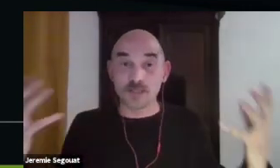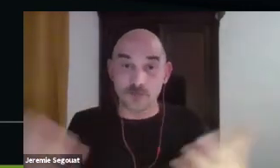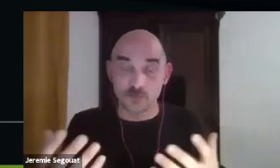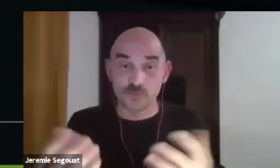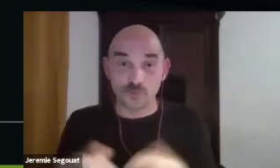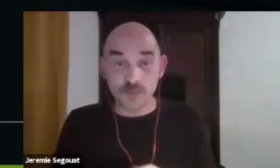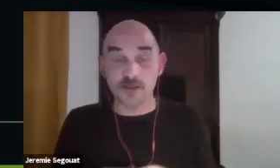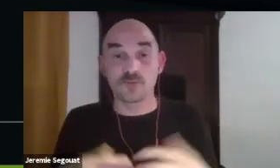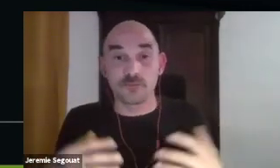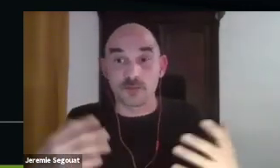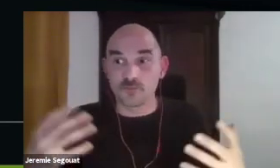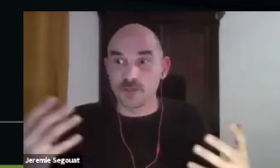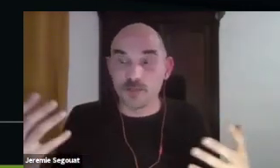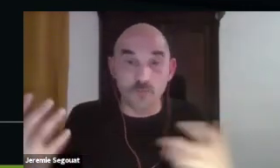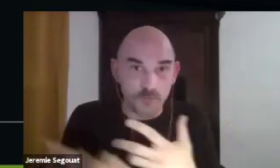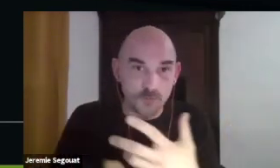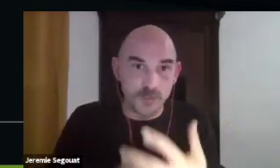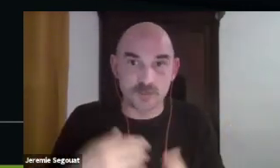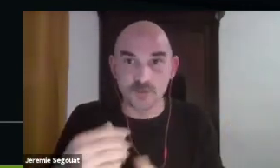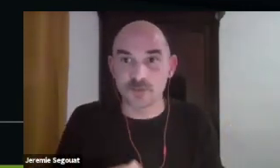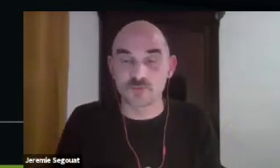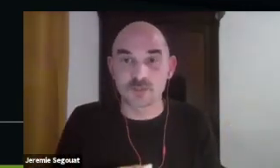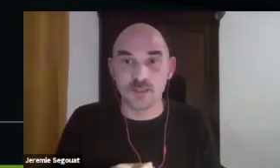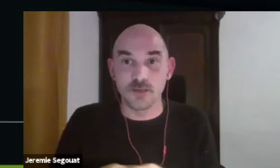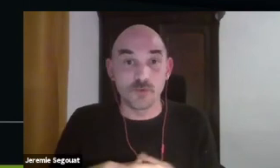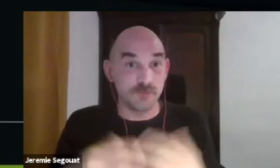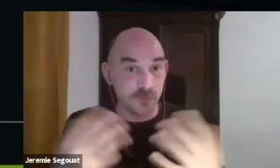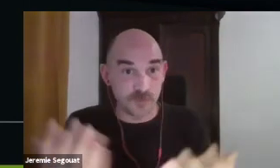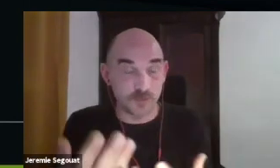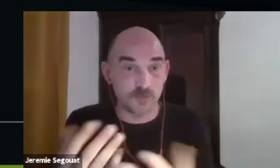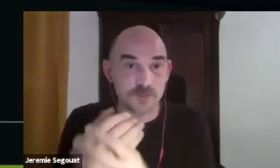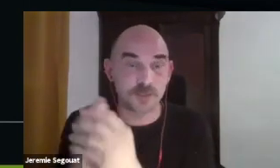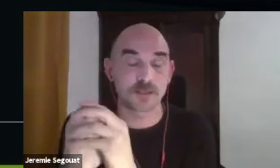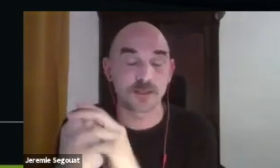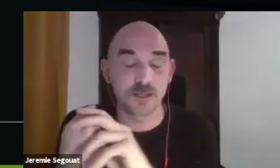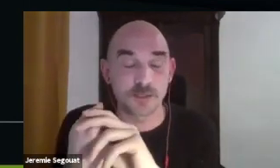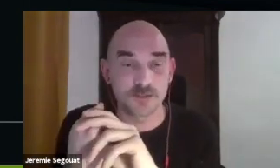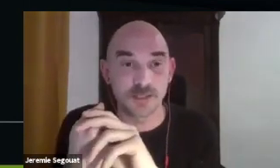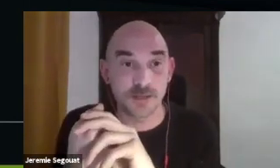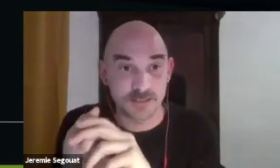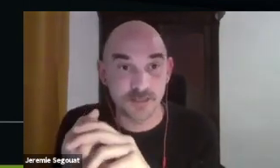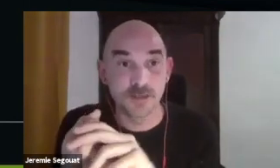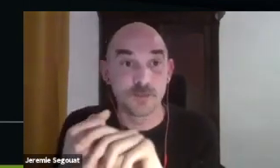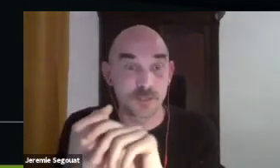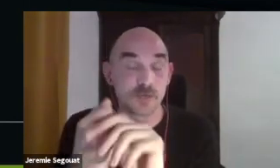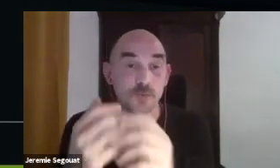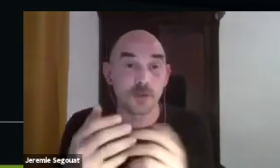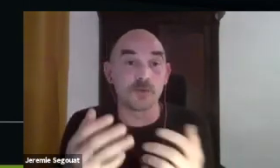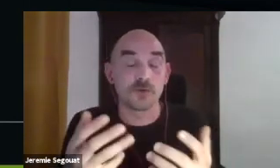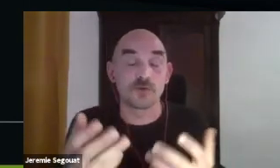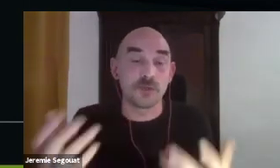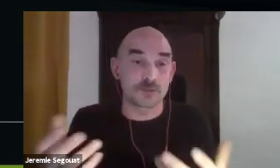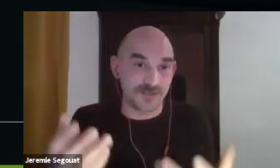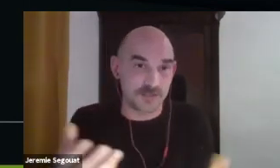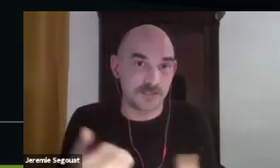société autour de lui à tous les mouvements de personnes à tout ce qui est la vie finalement qui se passe à laquelle la personne n'a pas accès puisqu'elle ne peut pas